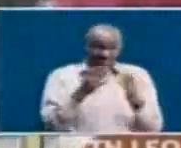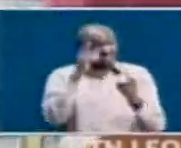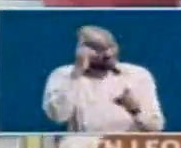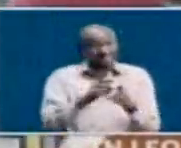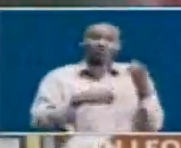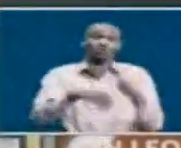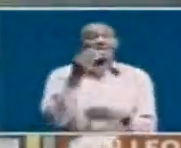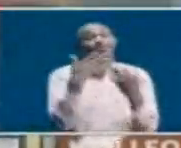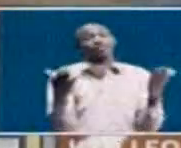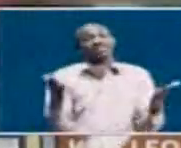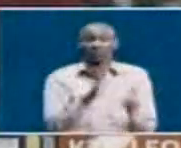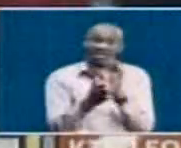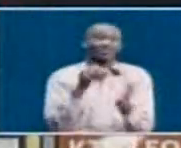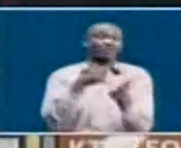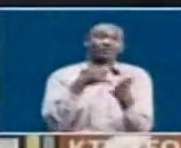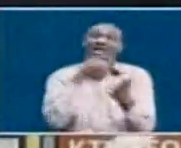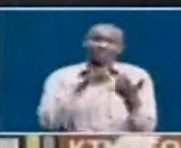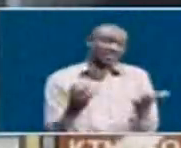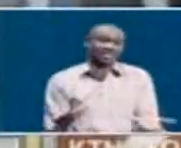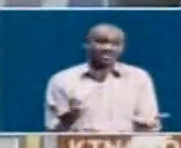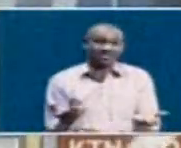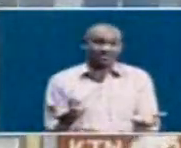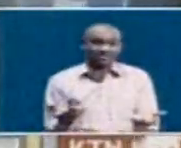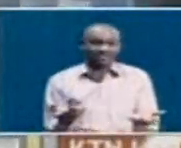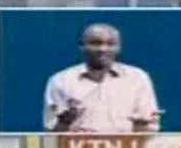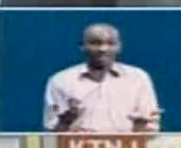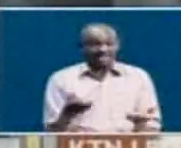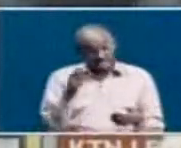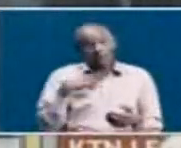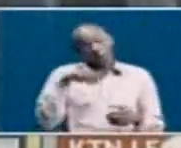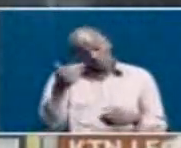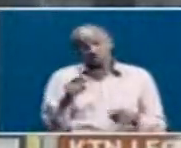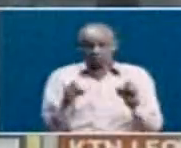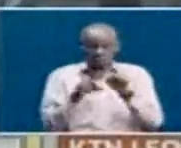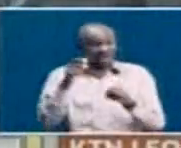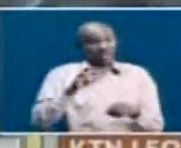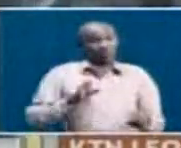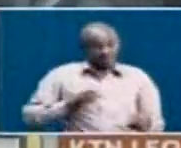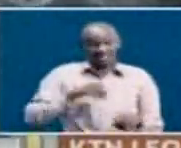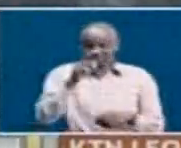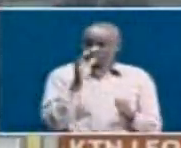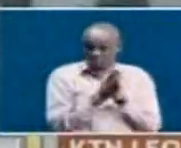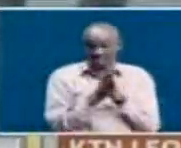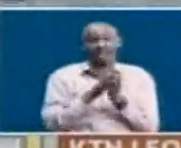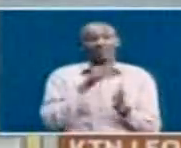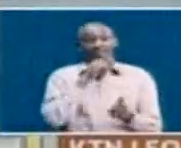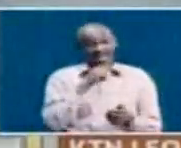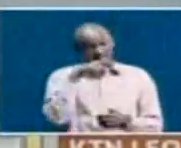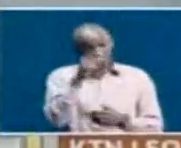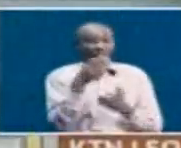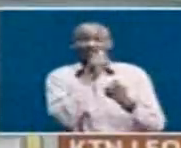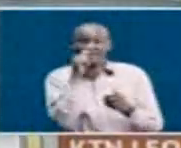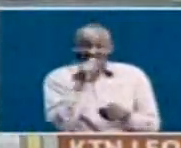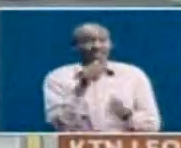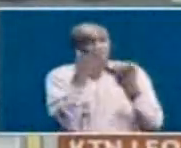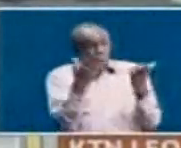bila kumhusisha na pengine kumhusisha mwanamke mwingine. Baadhi wanawake pia wanadai kuwa huenda waume wao pia wanazo mali za